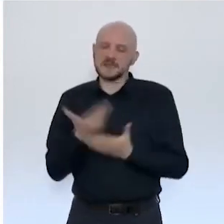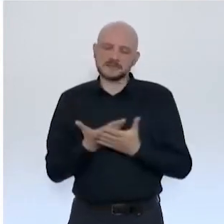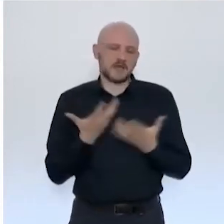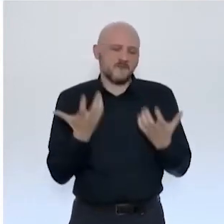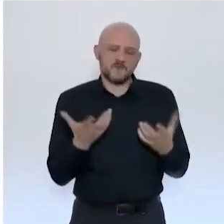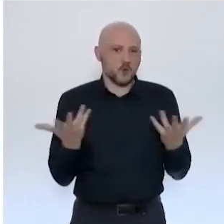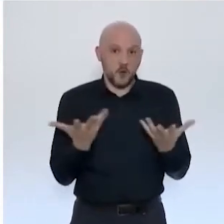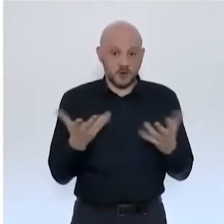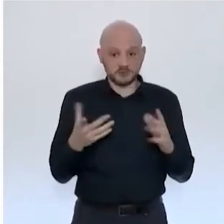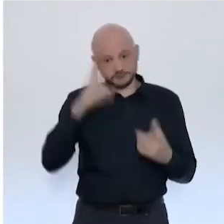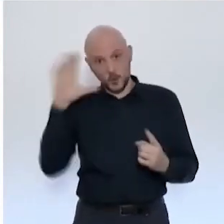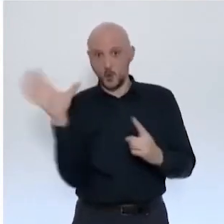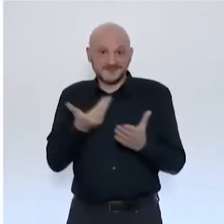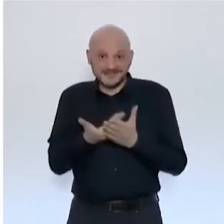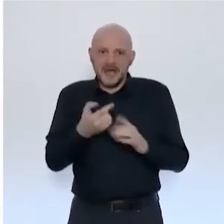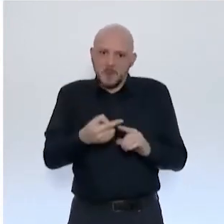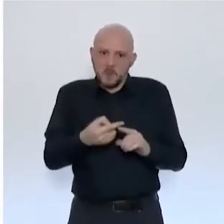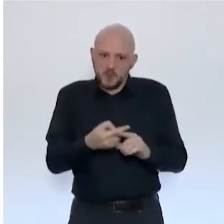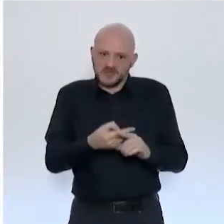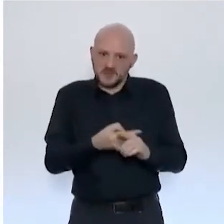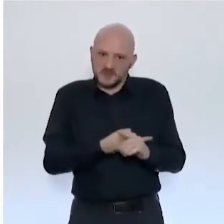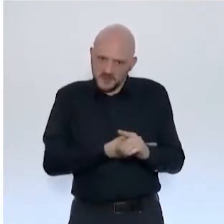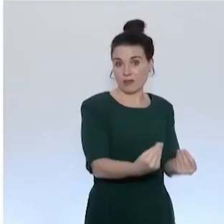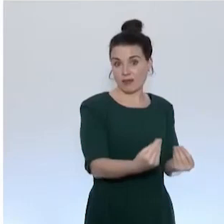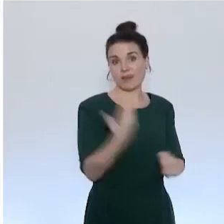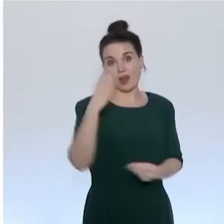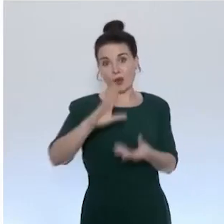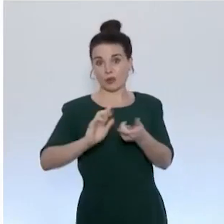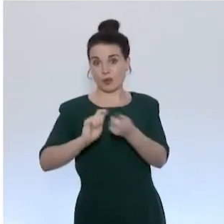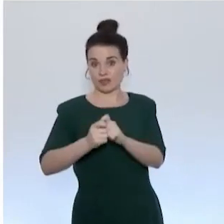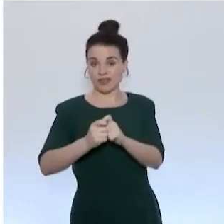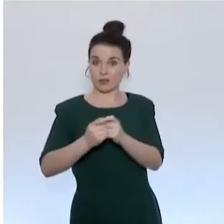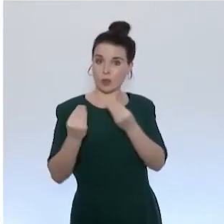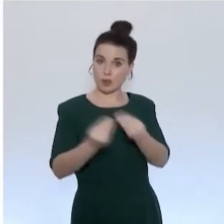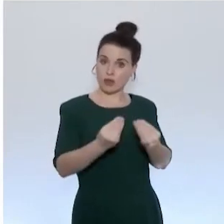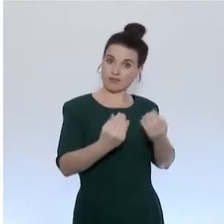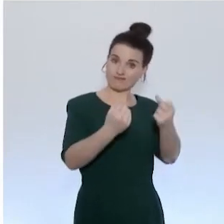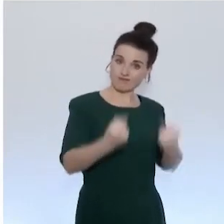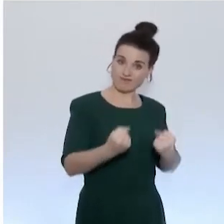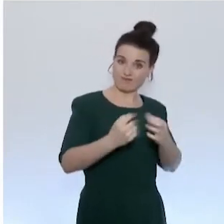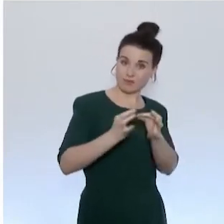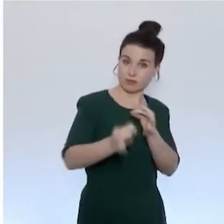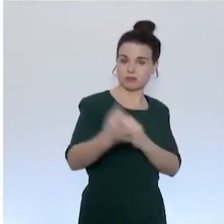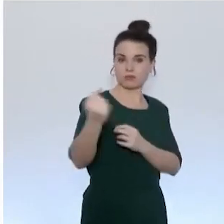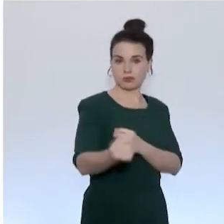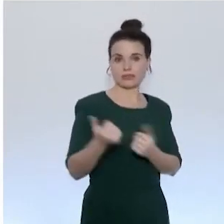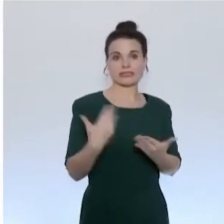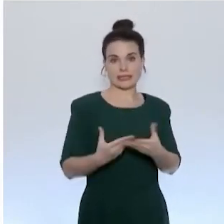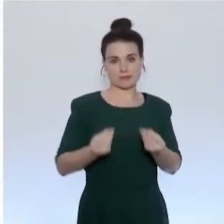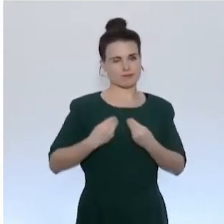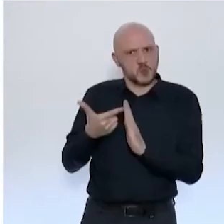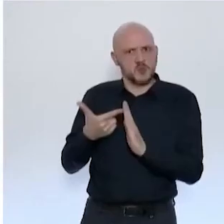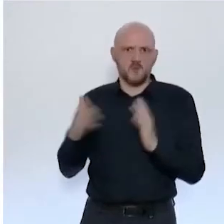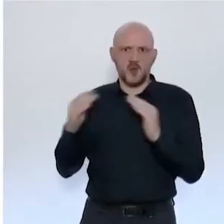je fais équipe avec Véran. Olive, c'est à toi. Alors en 3, tester, alerter,